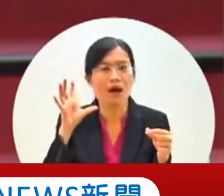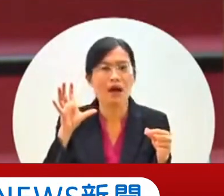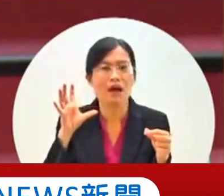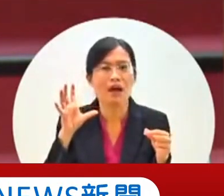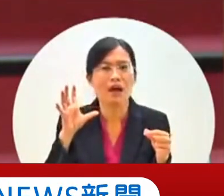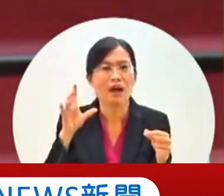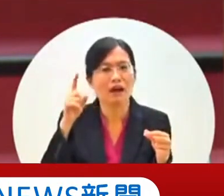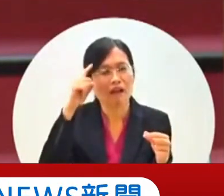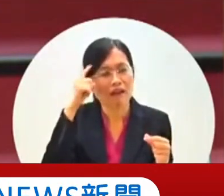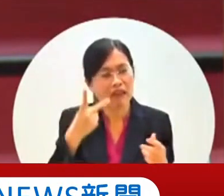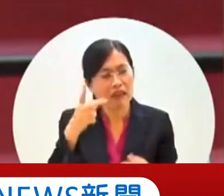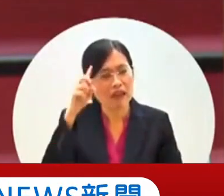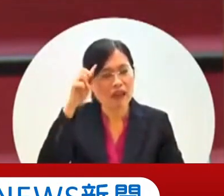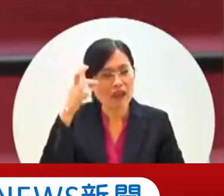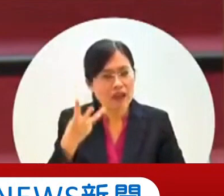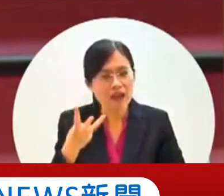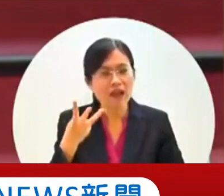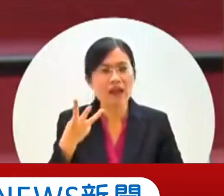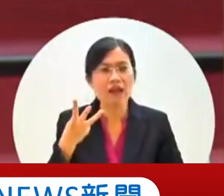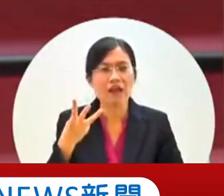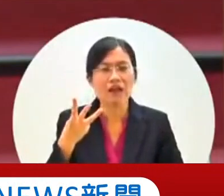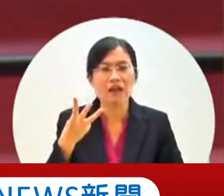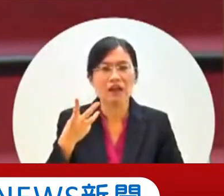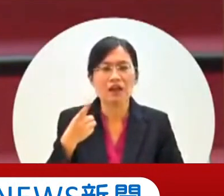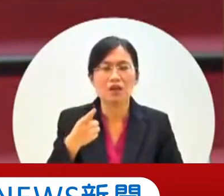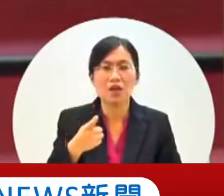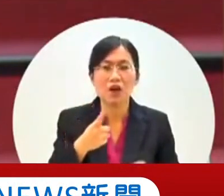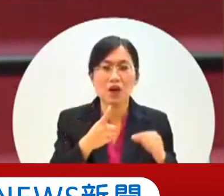2天3天他们会从中央到